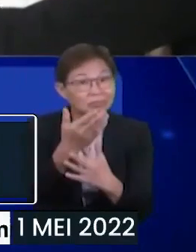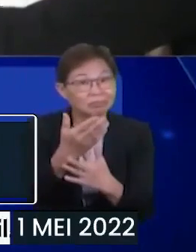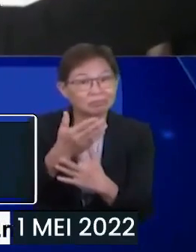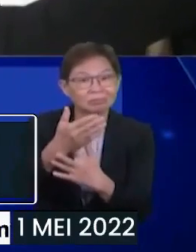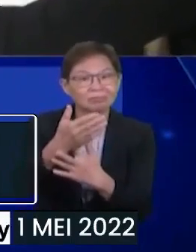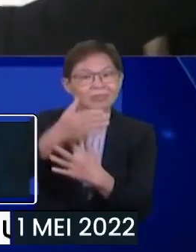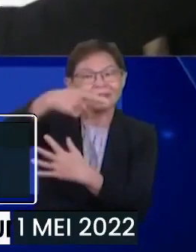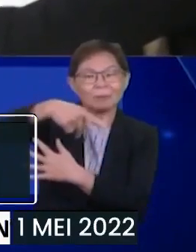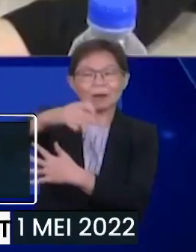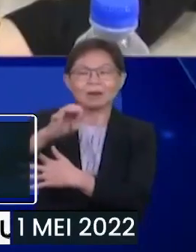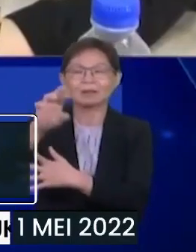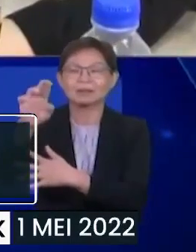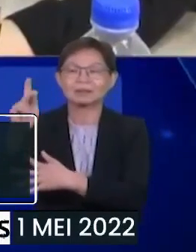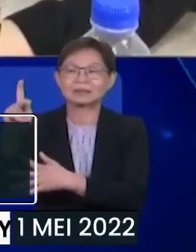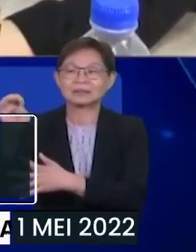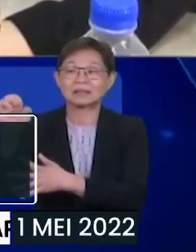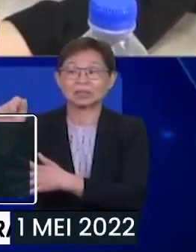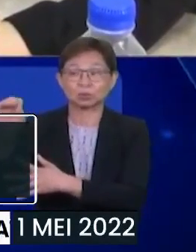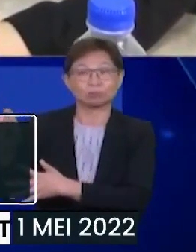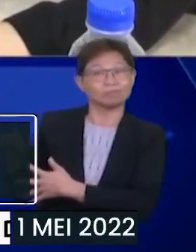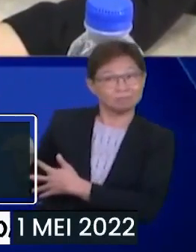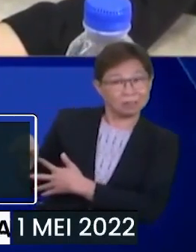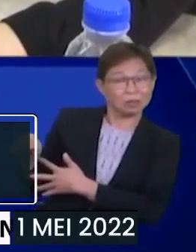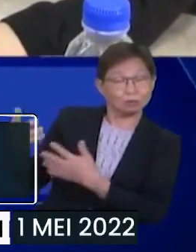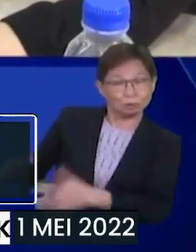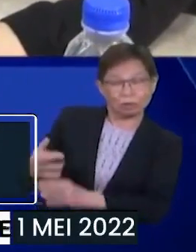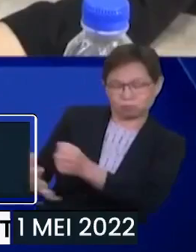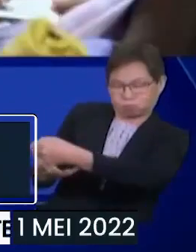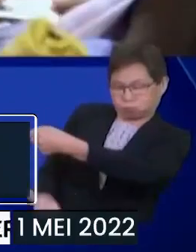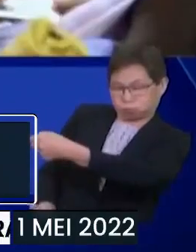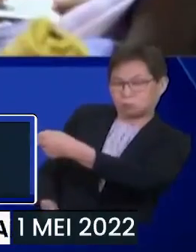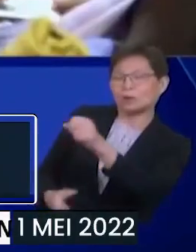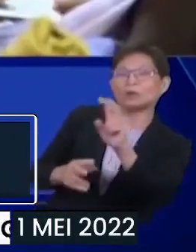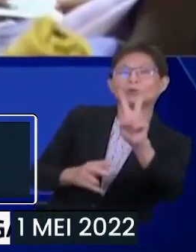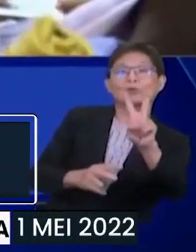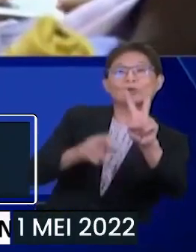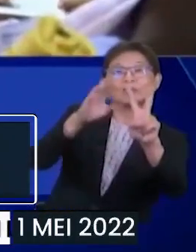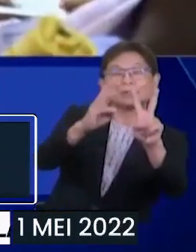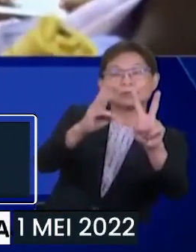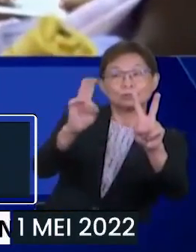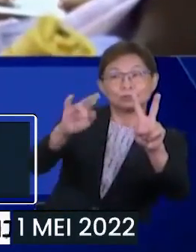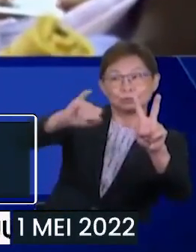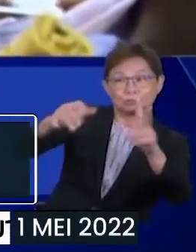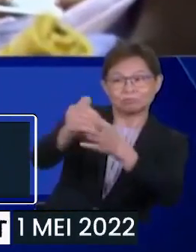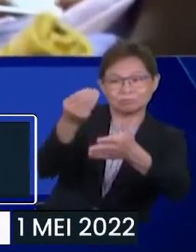sumber manusia dengan kerjasama perkeso dan Angkatan koperasi kebangsaan Malaysia berhad angkasa